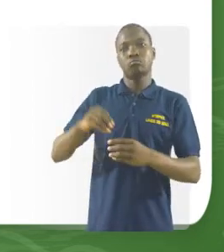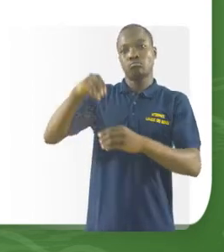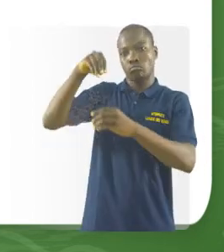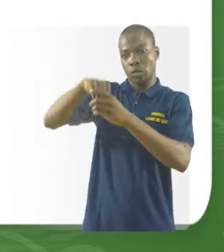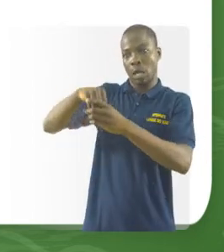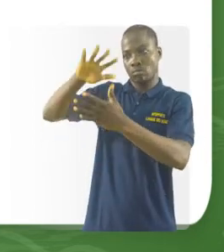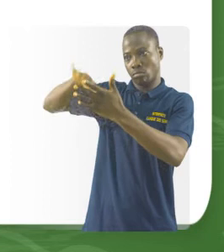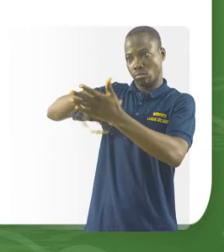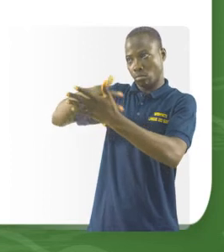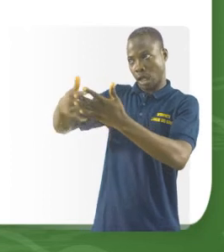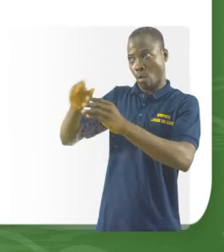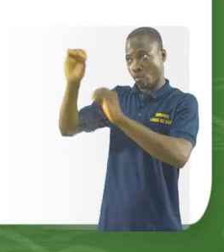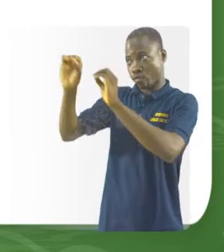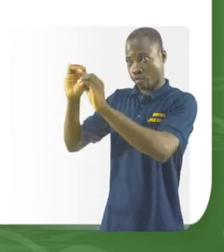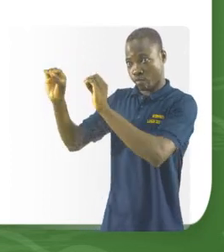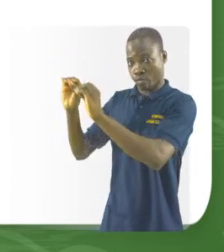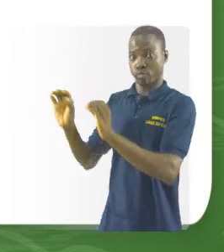dans le tableau suivant.